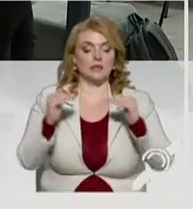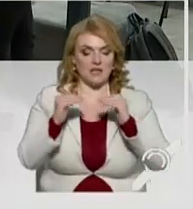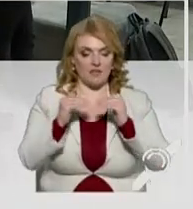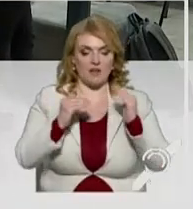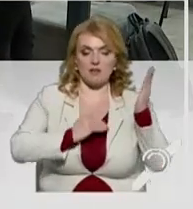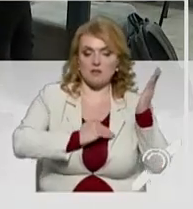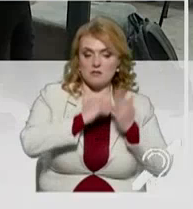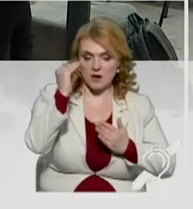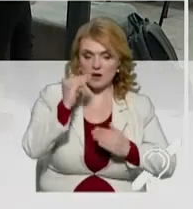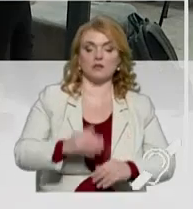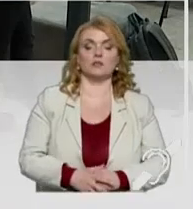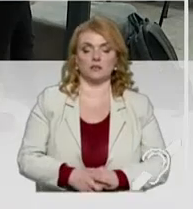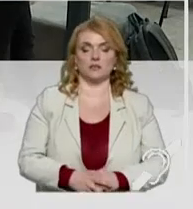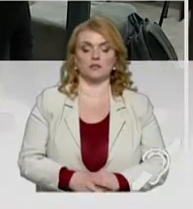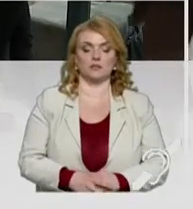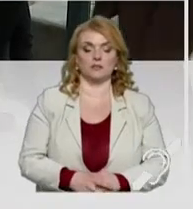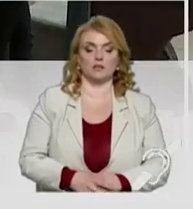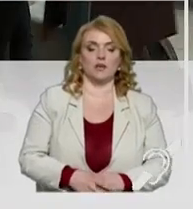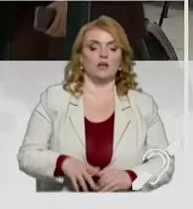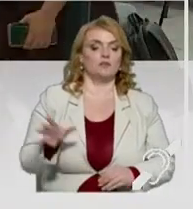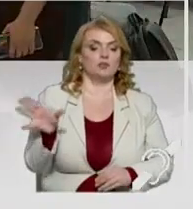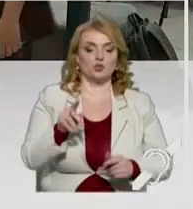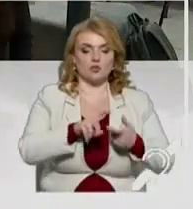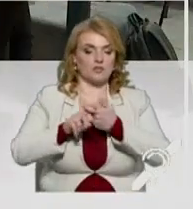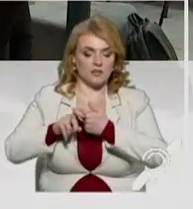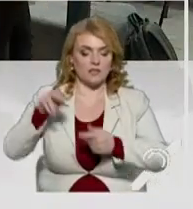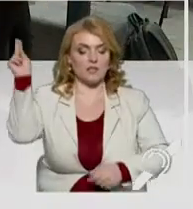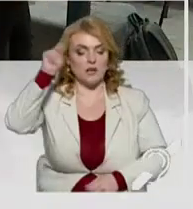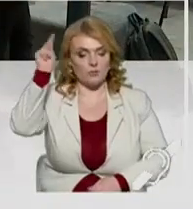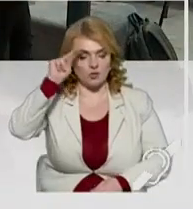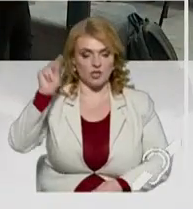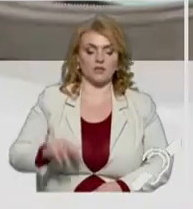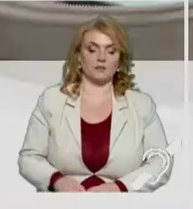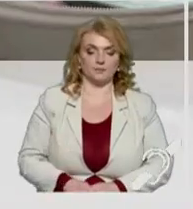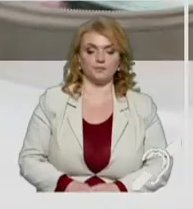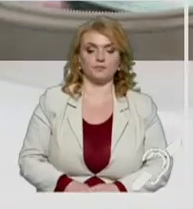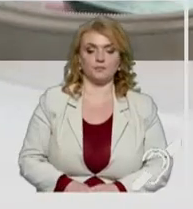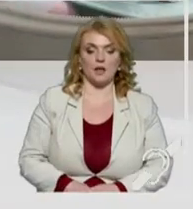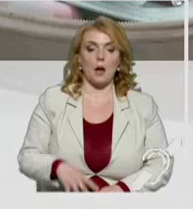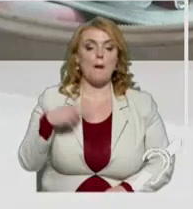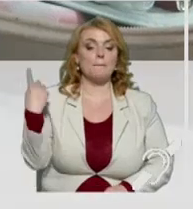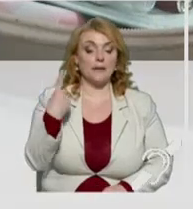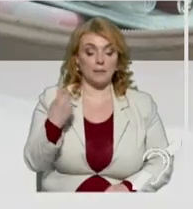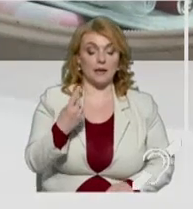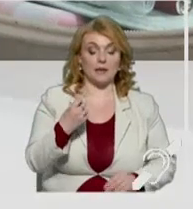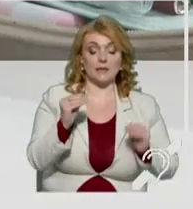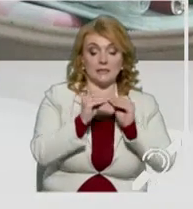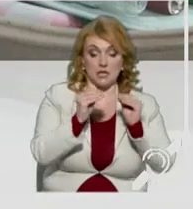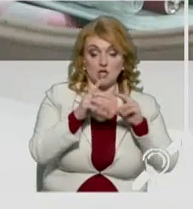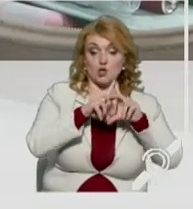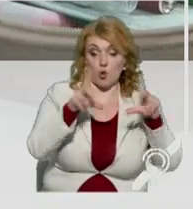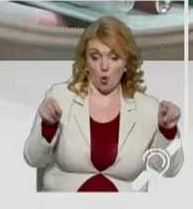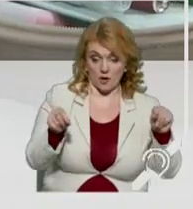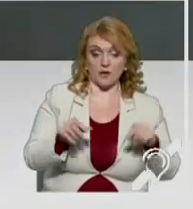tuturor domeniilor, atât pe resurse umane, cât și pe resurse materiale. Primele 10 școli vor intra în procesul